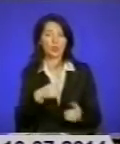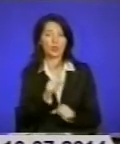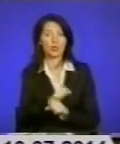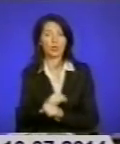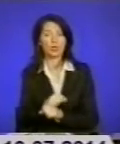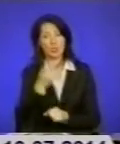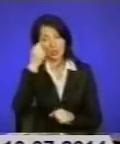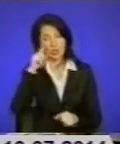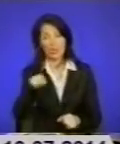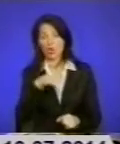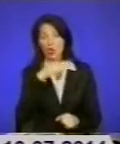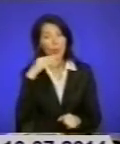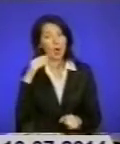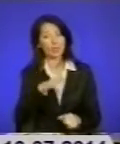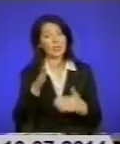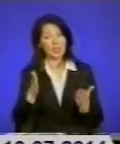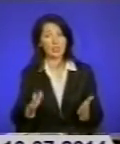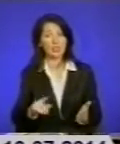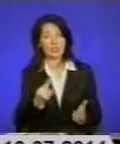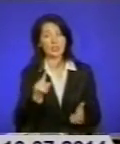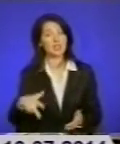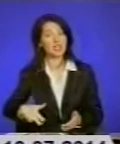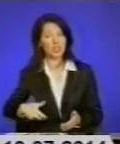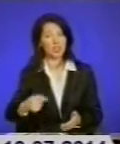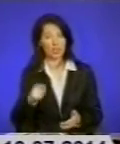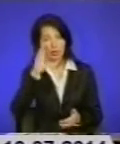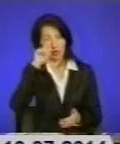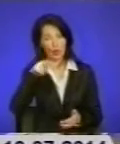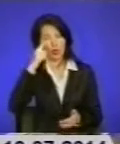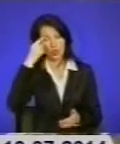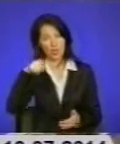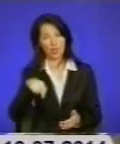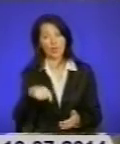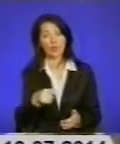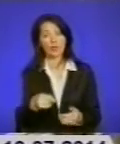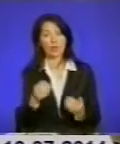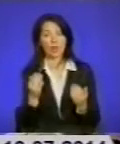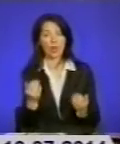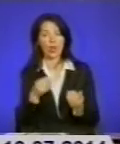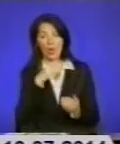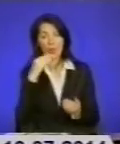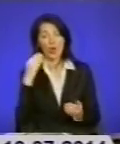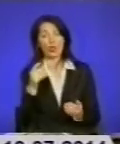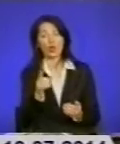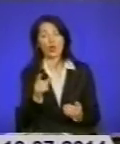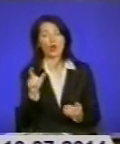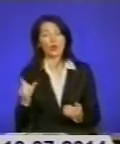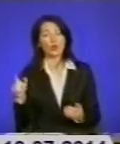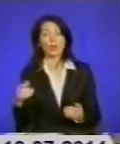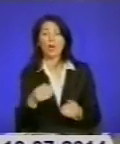його багато, не тільки Заліщики, його знала велика частина активістів